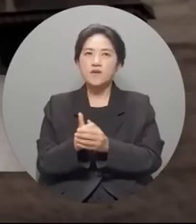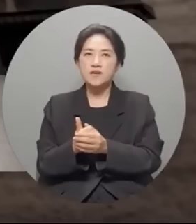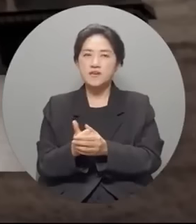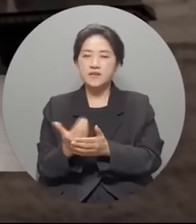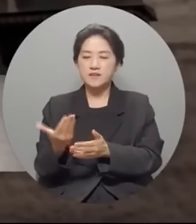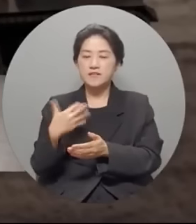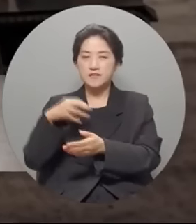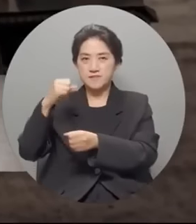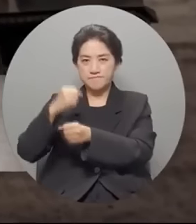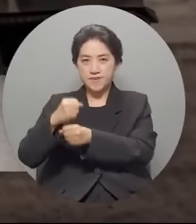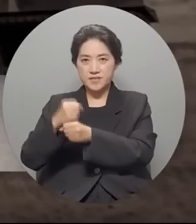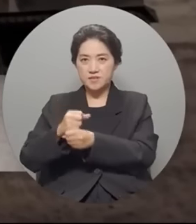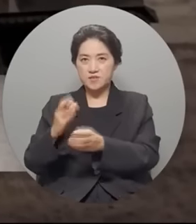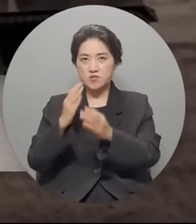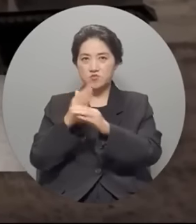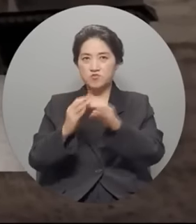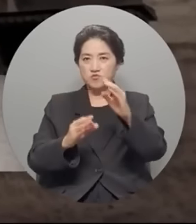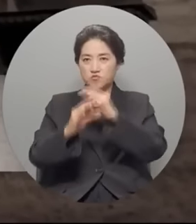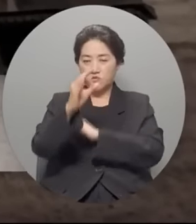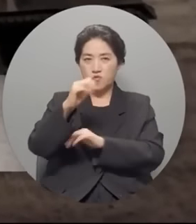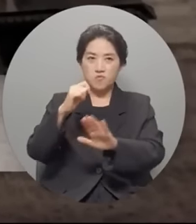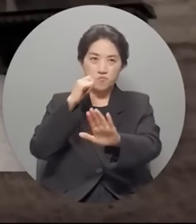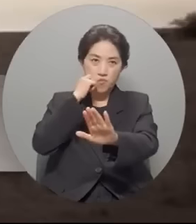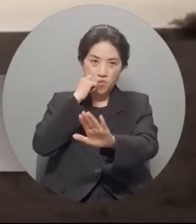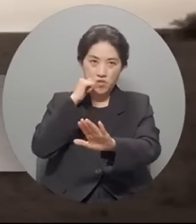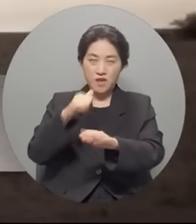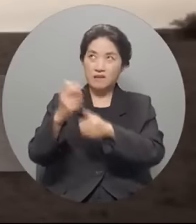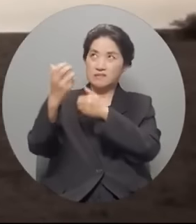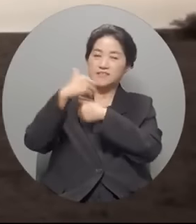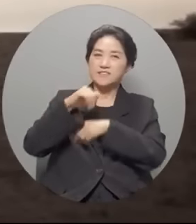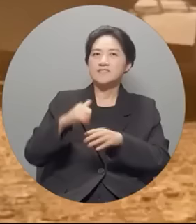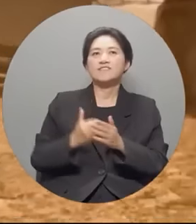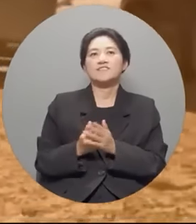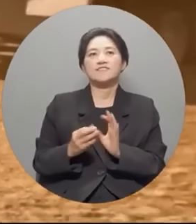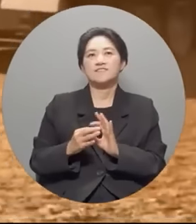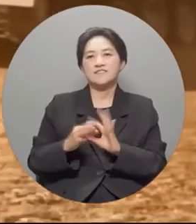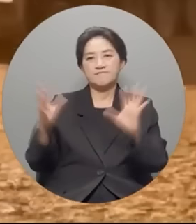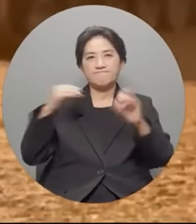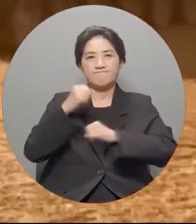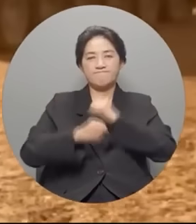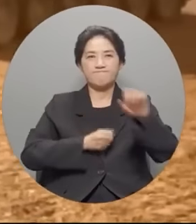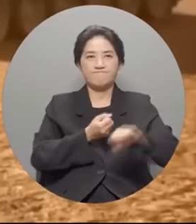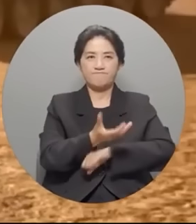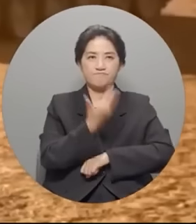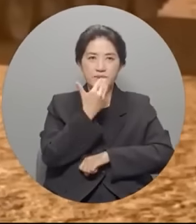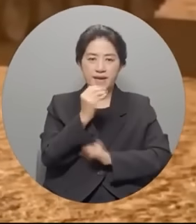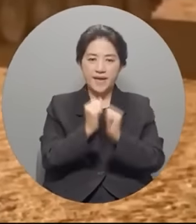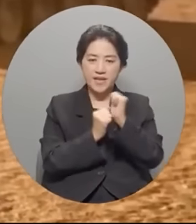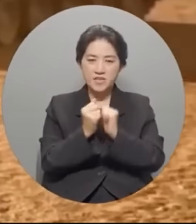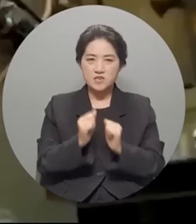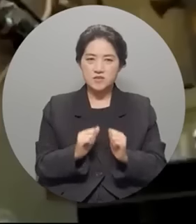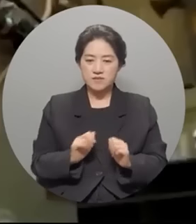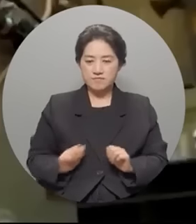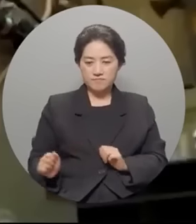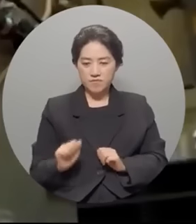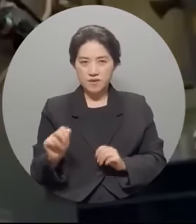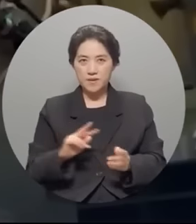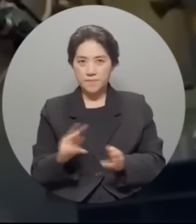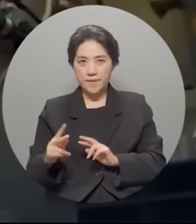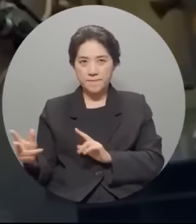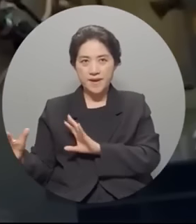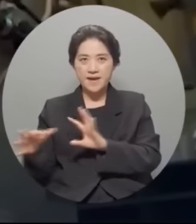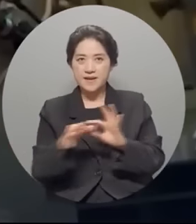탑재한 무기의 중동 수출을 금지해온 제약에서도 벗어날 수 있습니다. 엔진과 변속기 등을 결합해 놓은